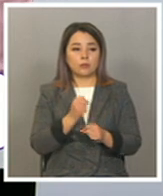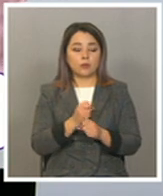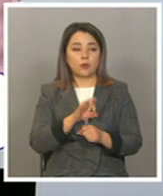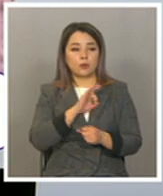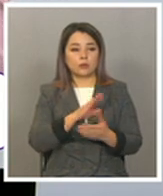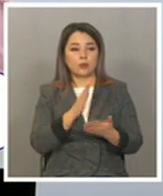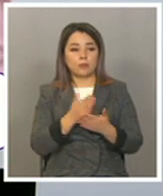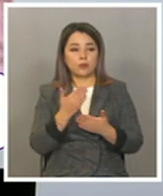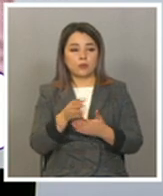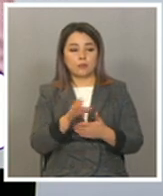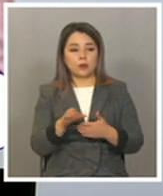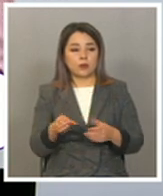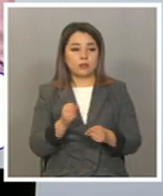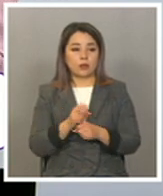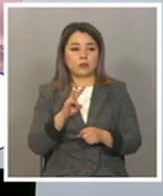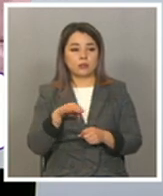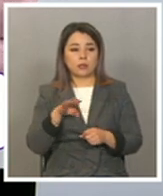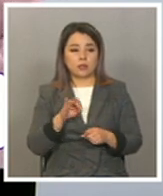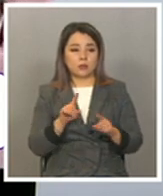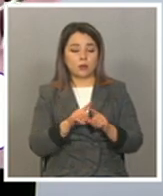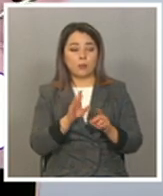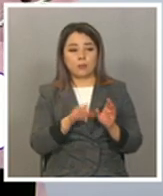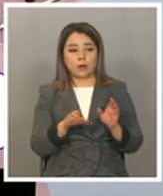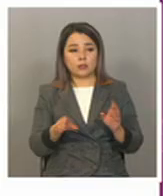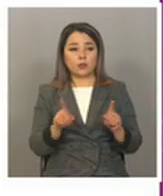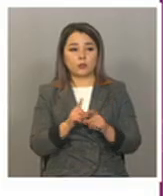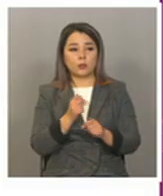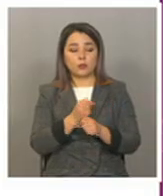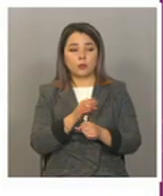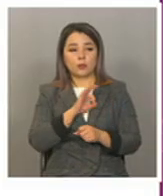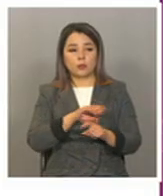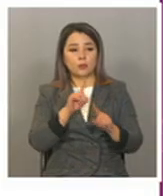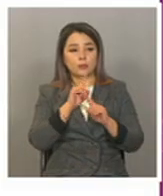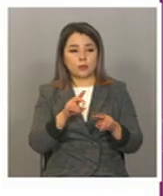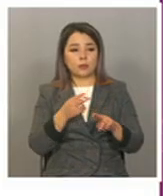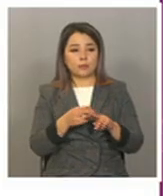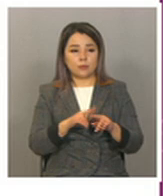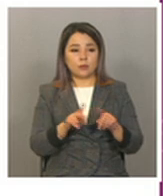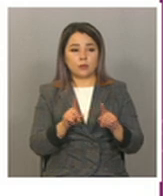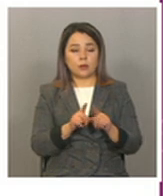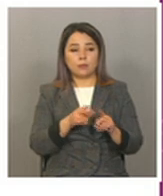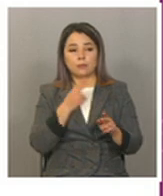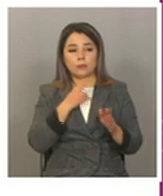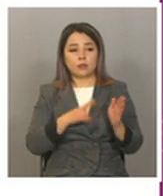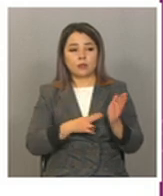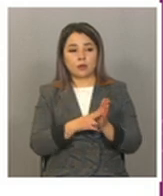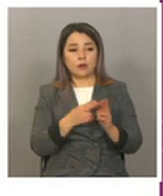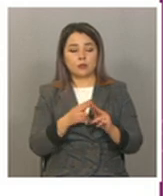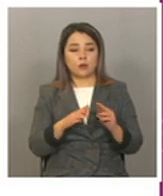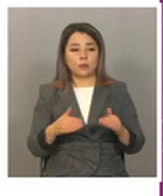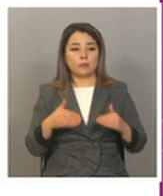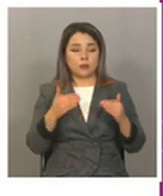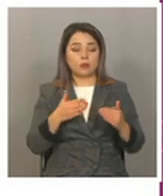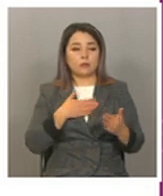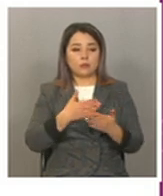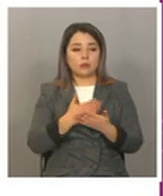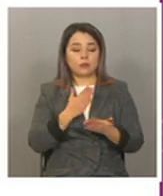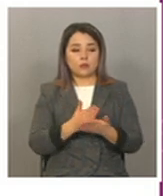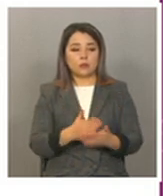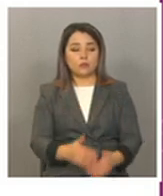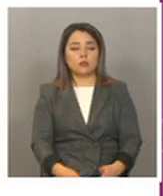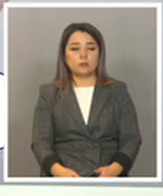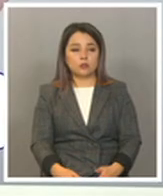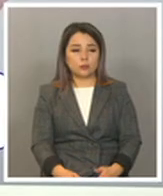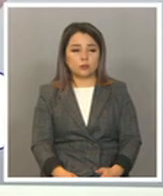одан кейінгі натрийді батарея жасау үшін қолданбайды. Себебі ол белсенділігі жоғары болып, жарылыс